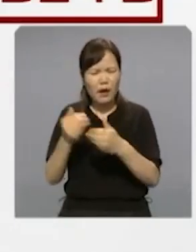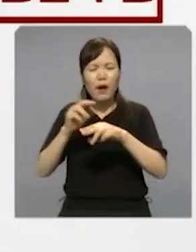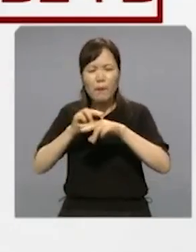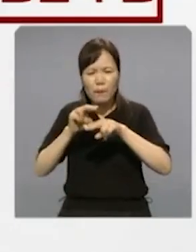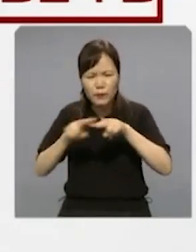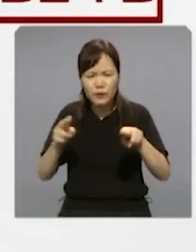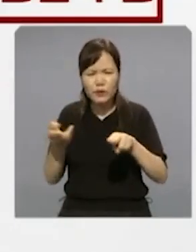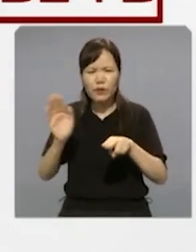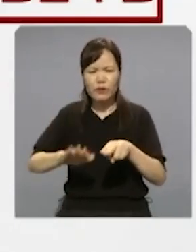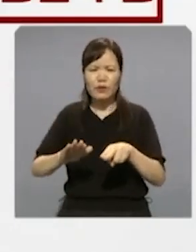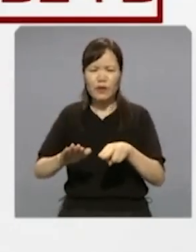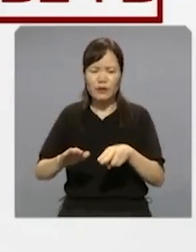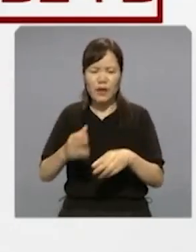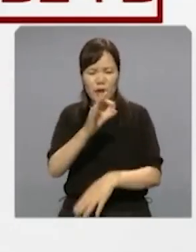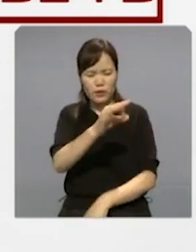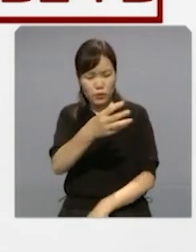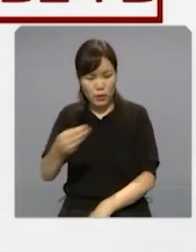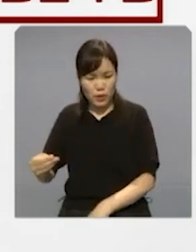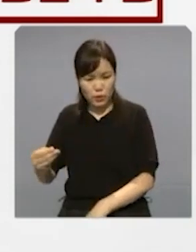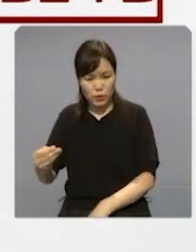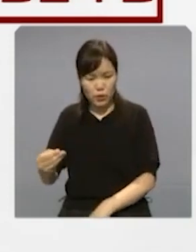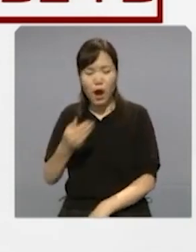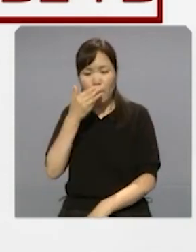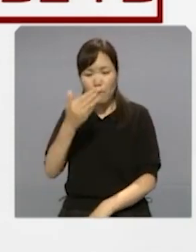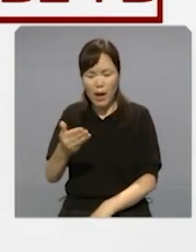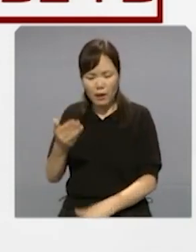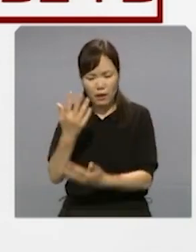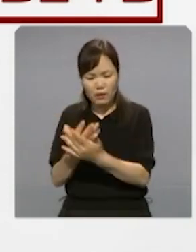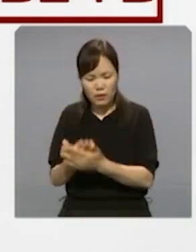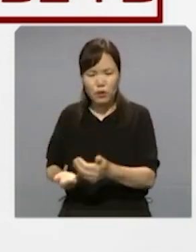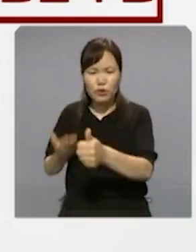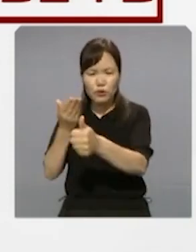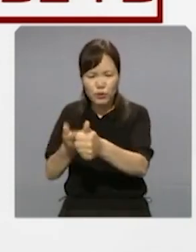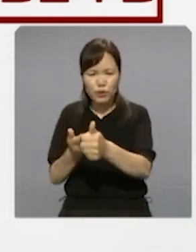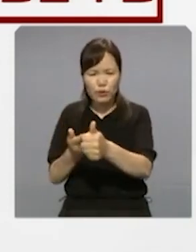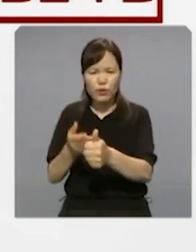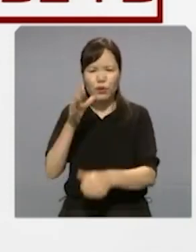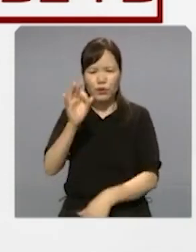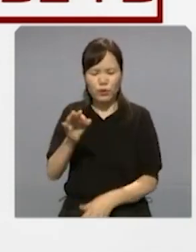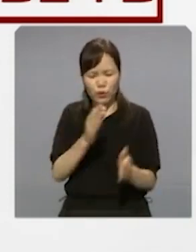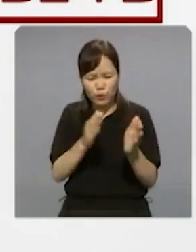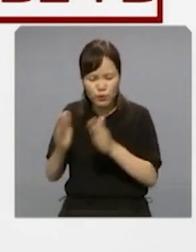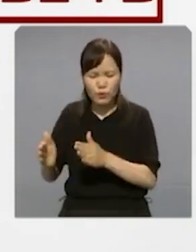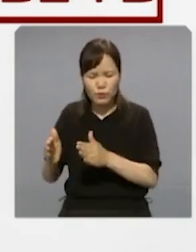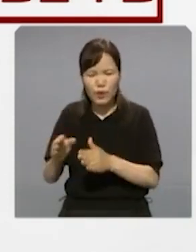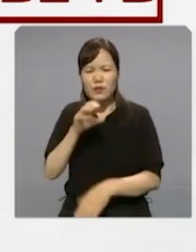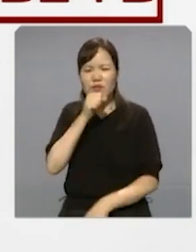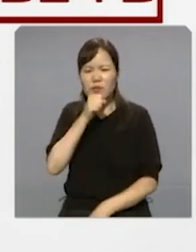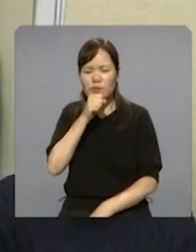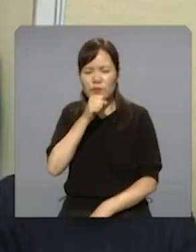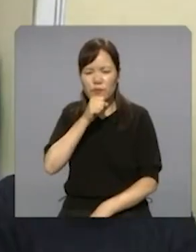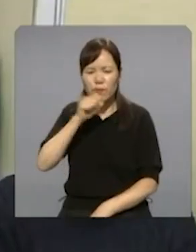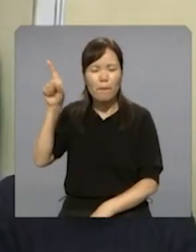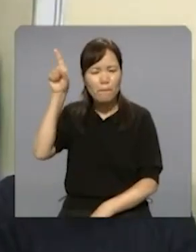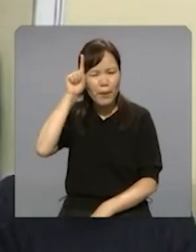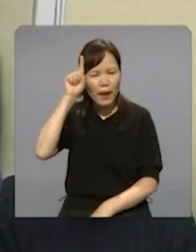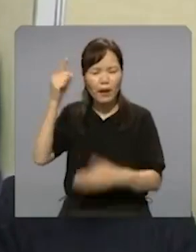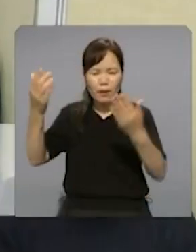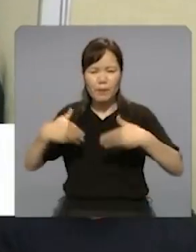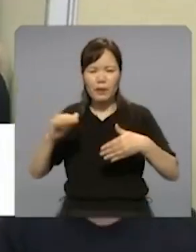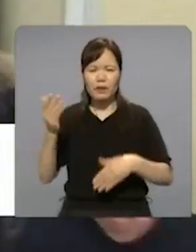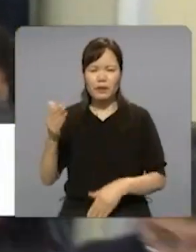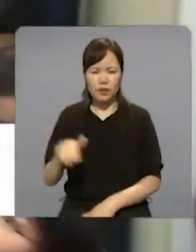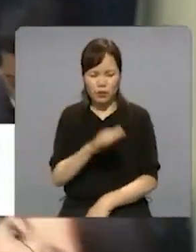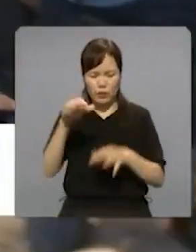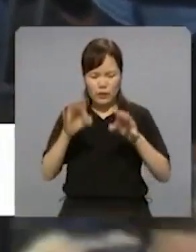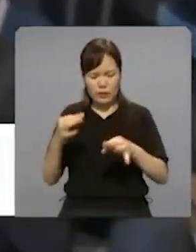대출 의향서가 제출됐고 성남의들은 자금 조달 평가에서 만점 수준의 점수를 받았습니다. 우리은행